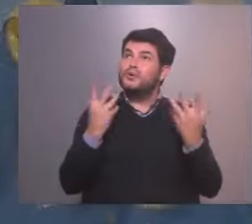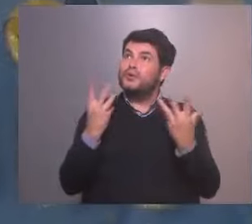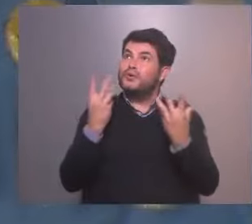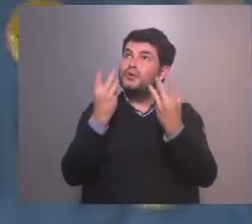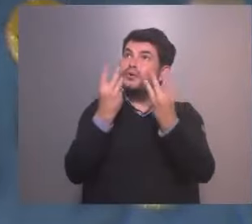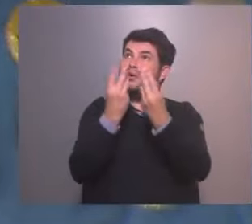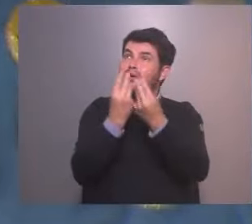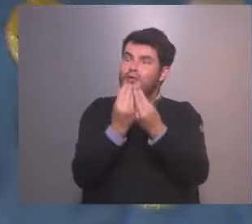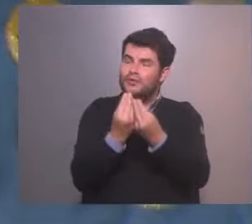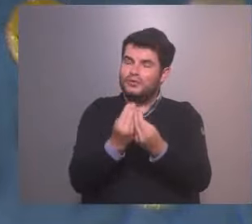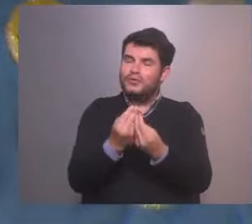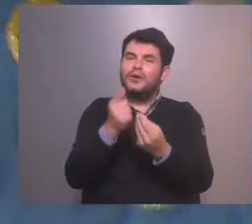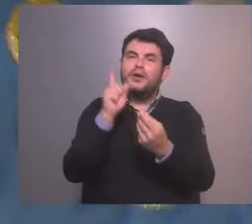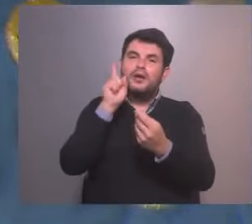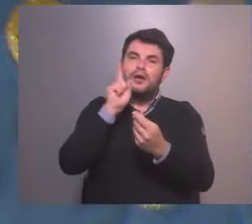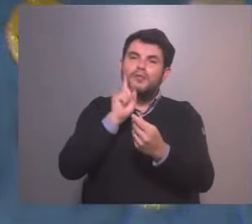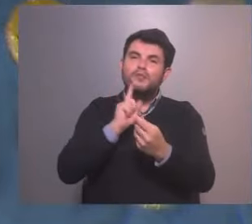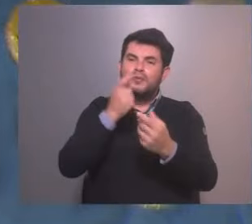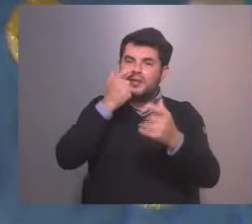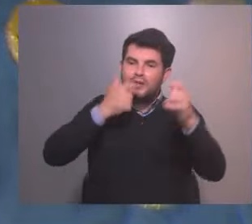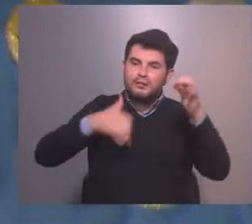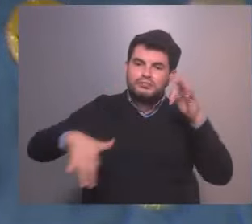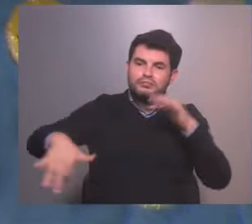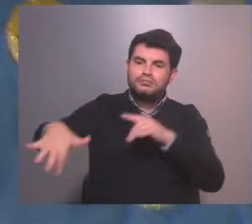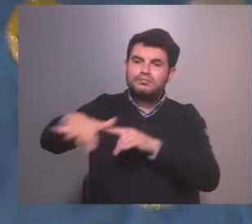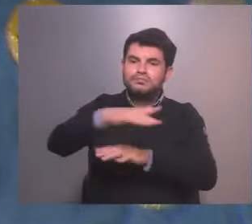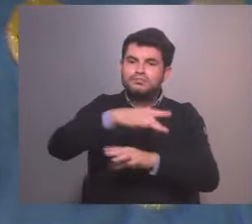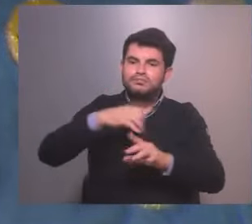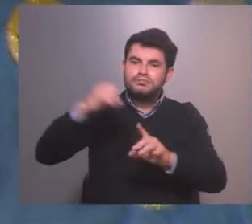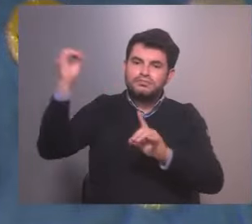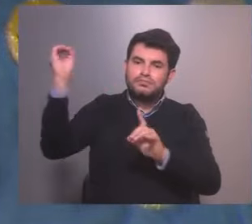del tuo seno, Gesù.